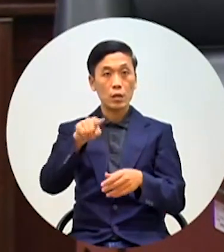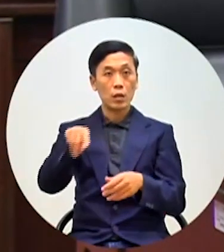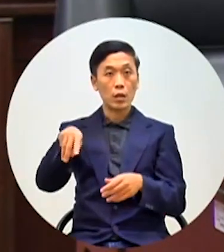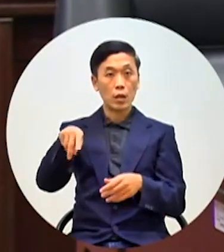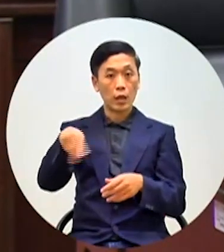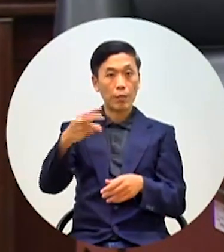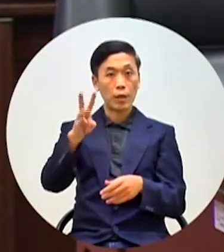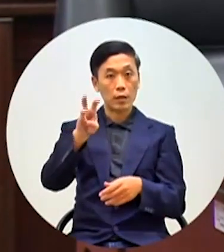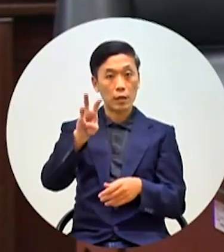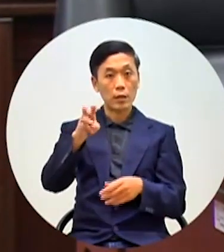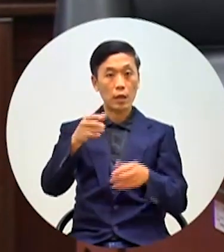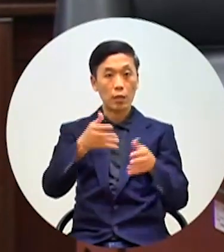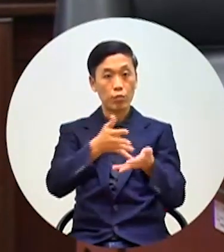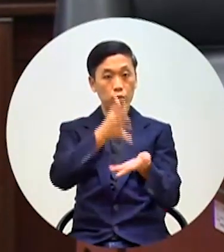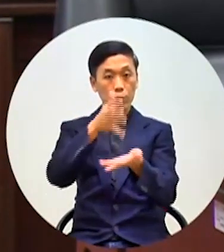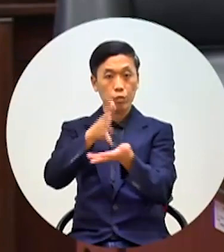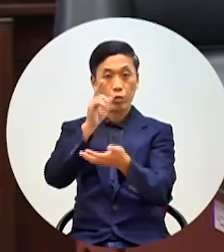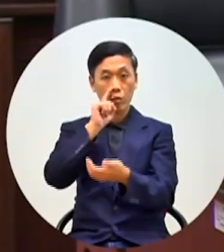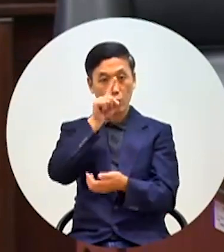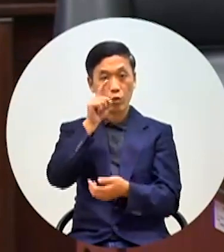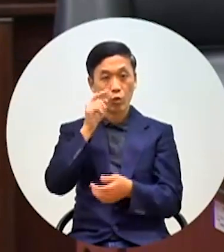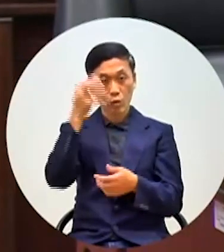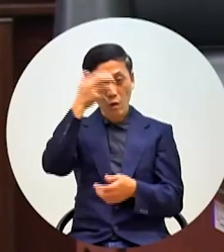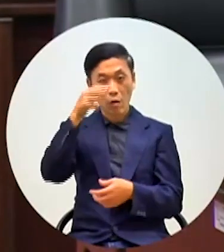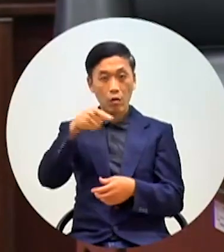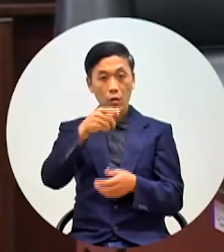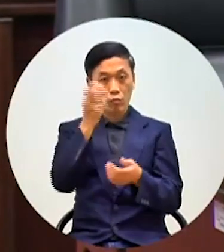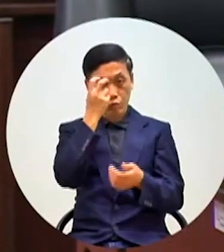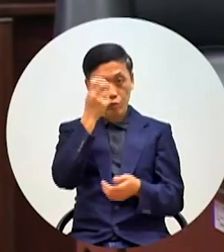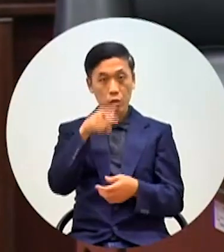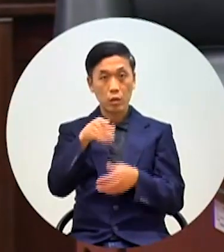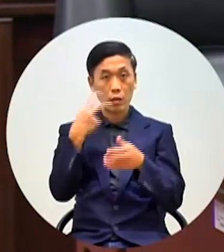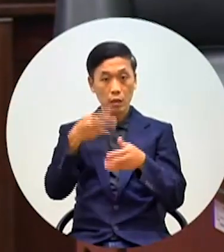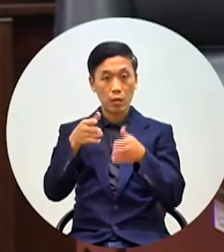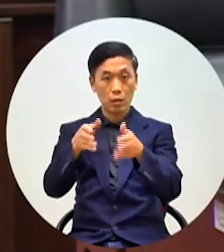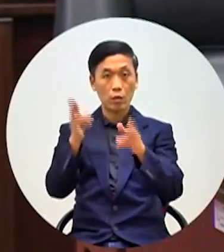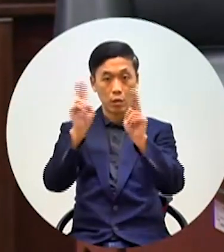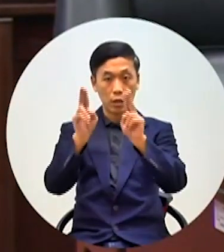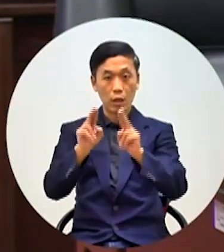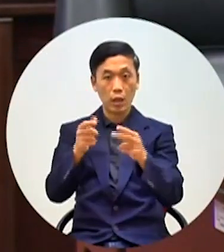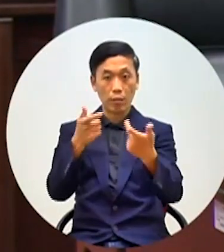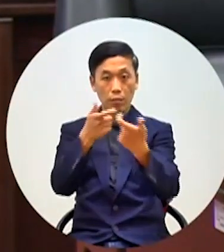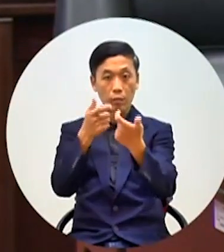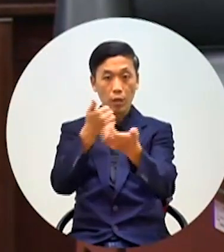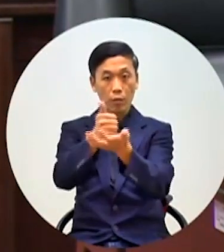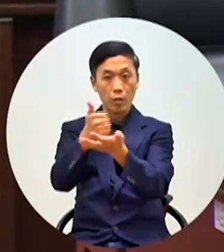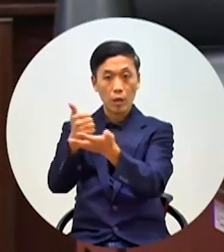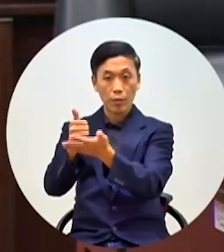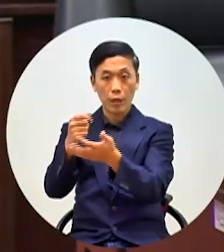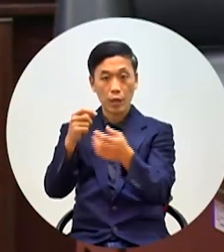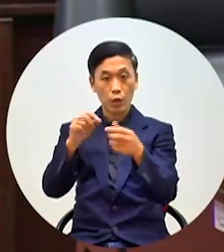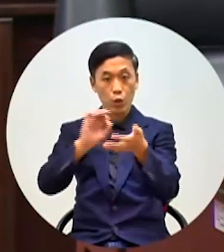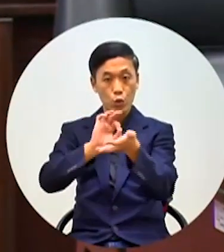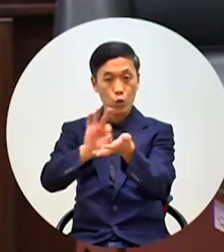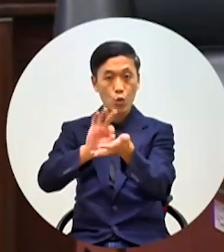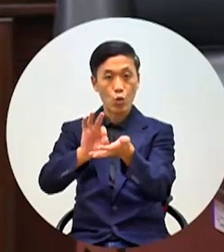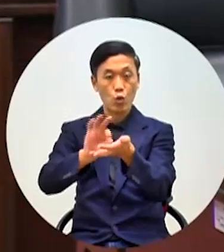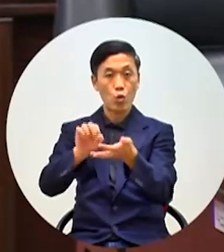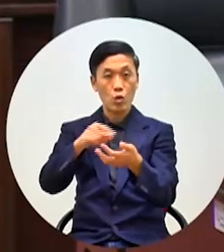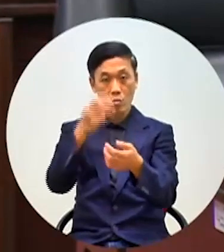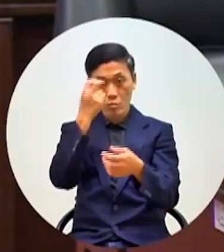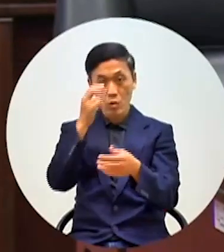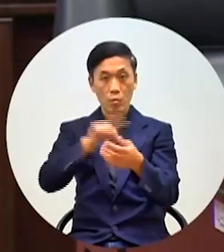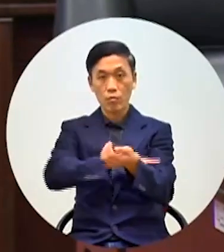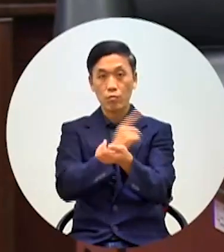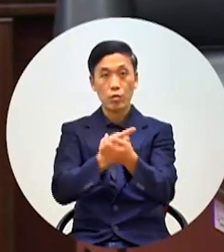1233栋的老旧大楼的巡查的时候，请你同步去检修它的配电设施。我认为一连串的停电对这些老旧大楼的